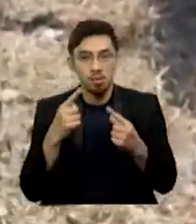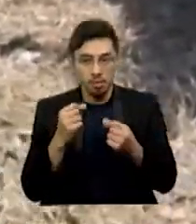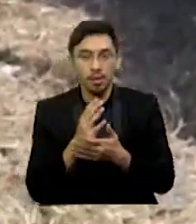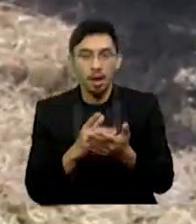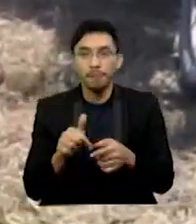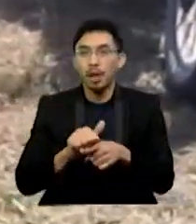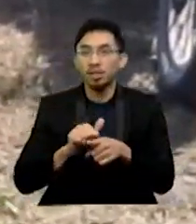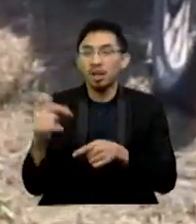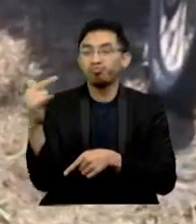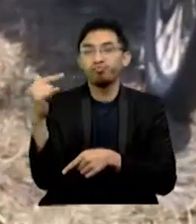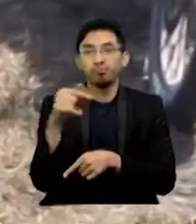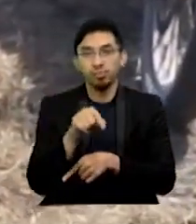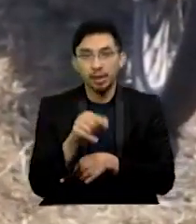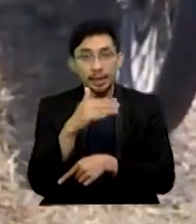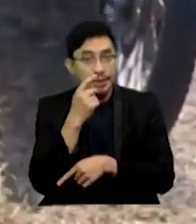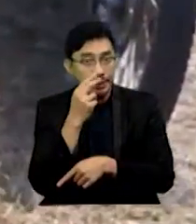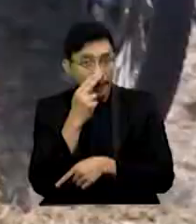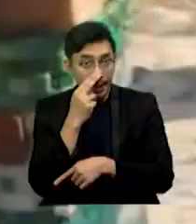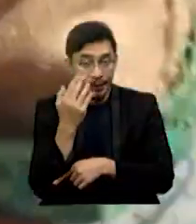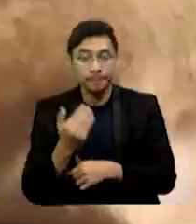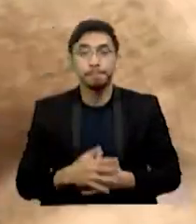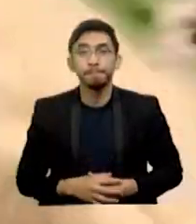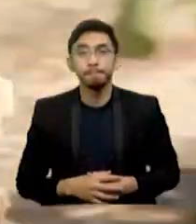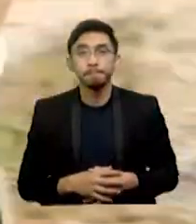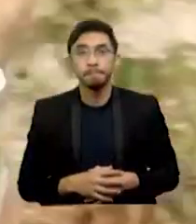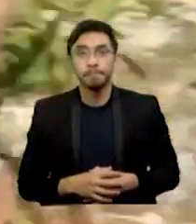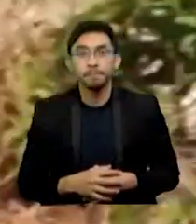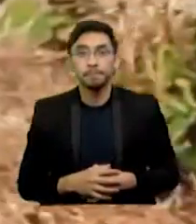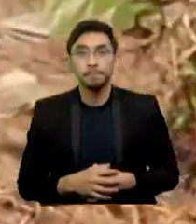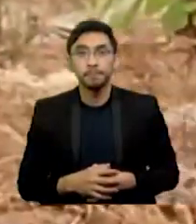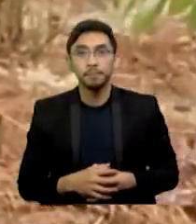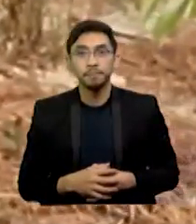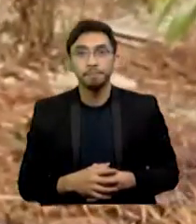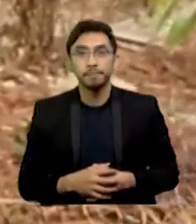pada hari Senin. Dari Blora, Jawa Tengah, Heri Purnomo, iNews, melaporkan.